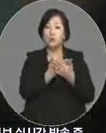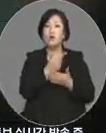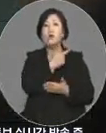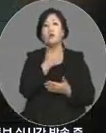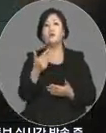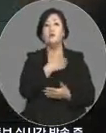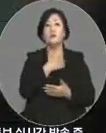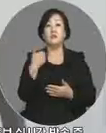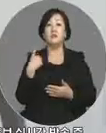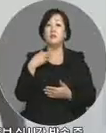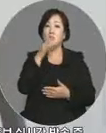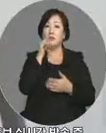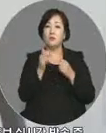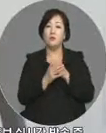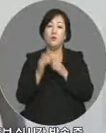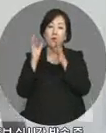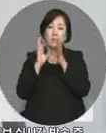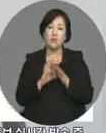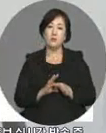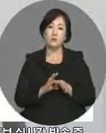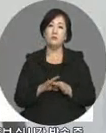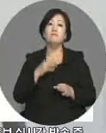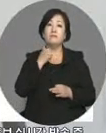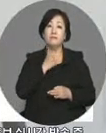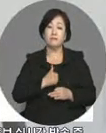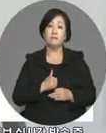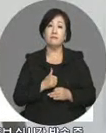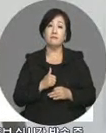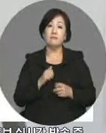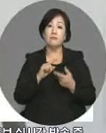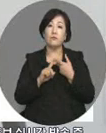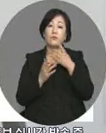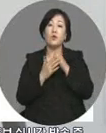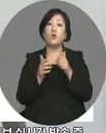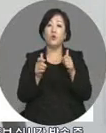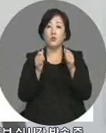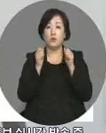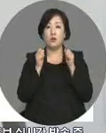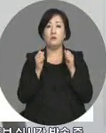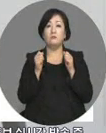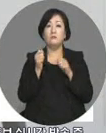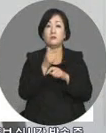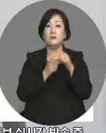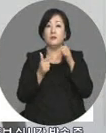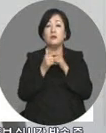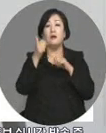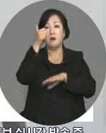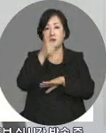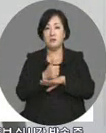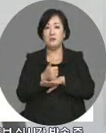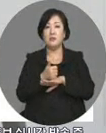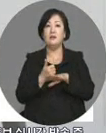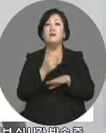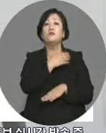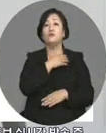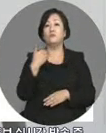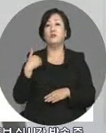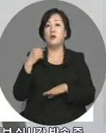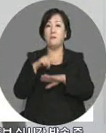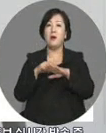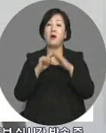느껴집니다. 꾸역꾸역 버티고 이제 졸업이 했을 때그 성취감은 다른